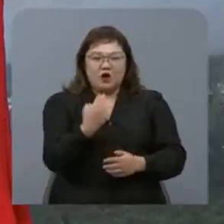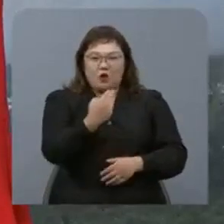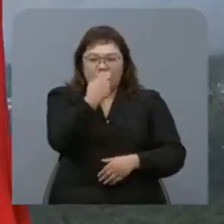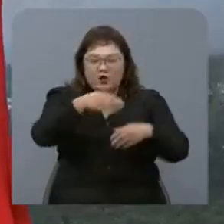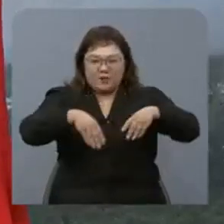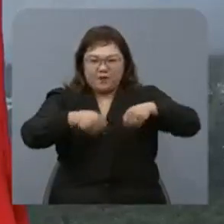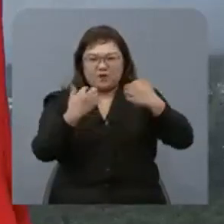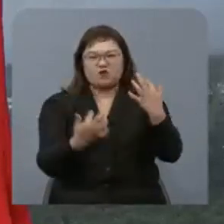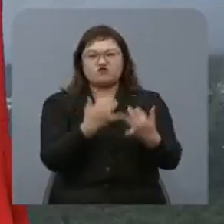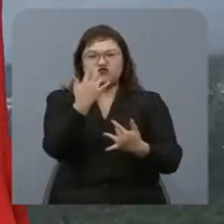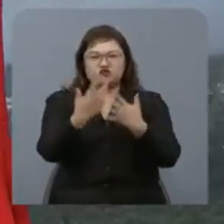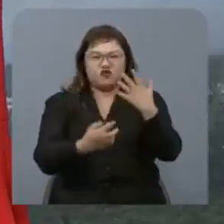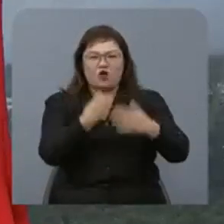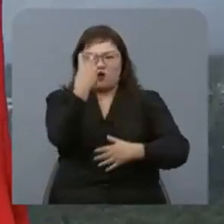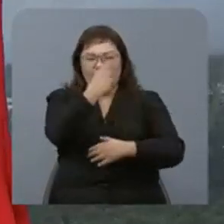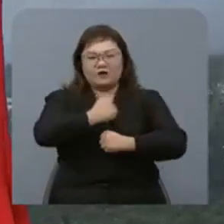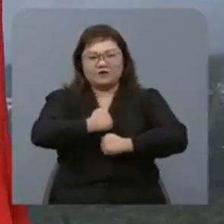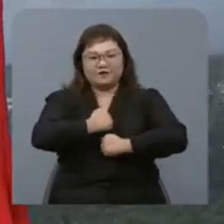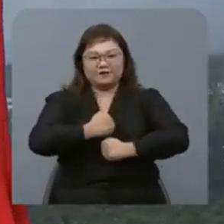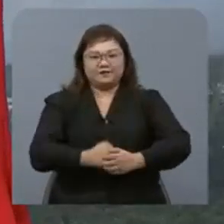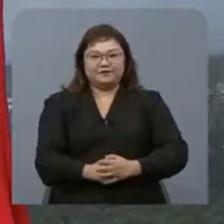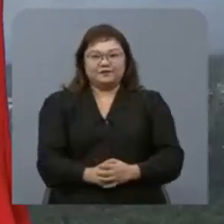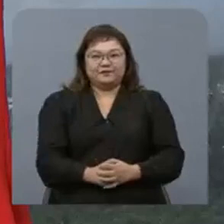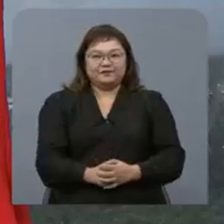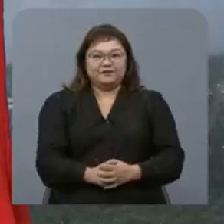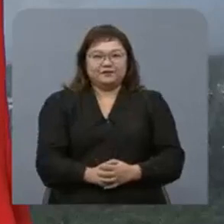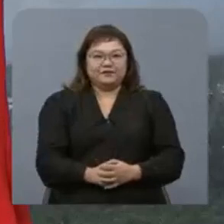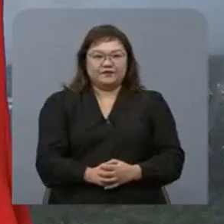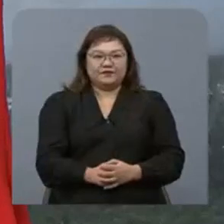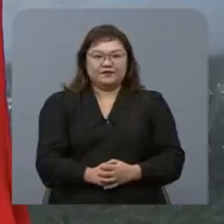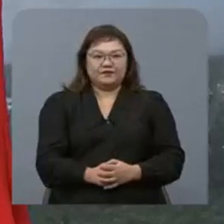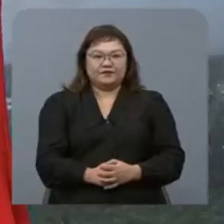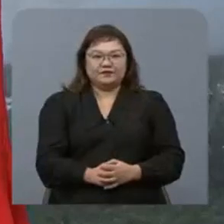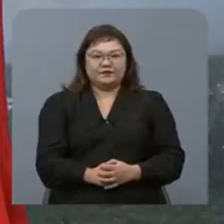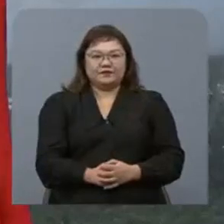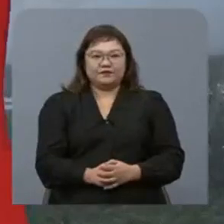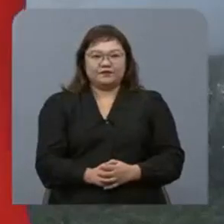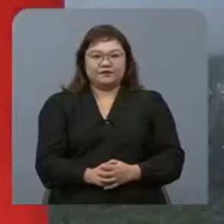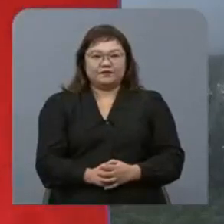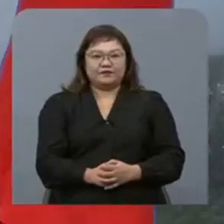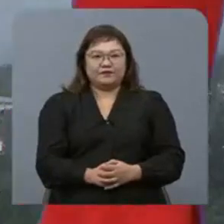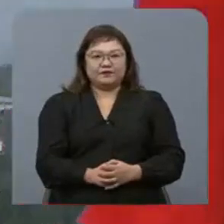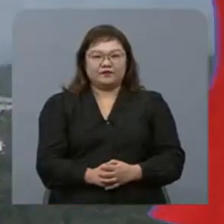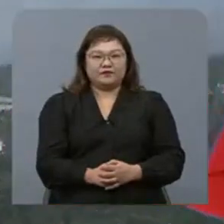불씨 관리 잘해주시기 바랍니다 자세한 지역별 내일 날씨 살펴보겠습니다